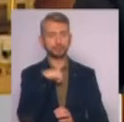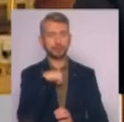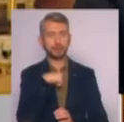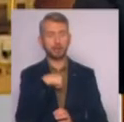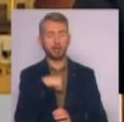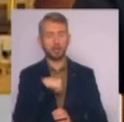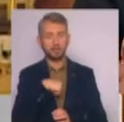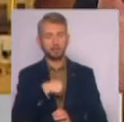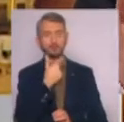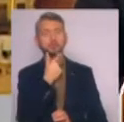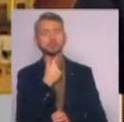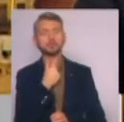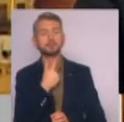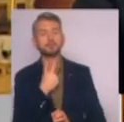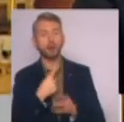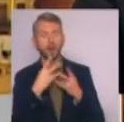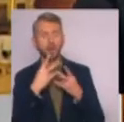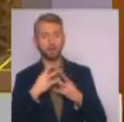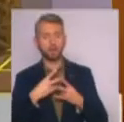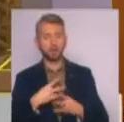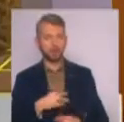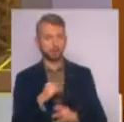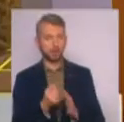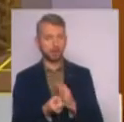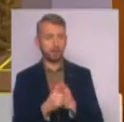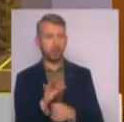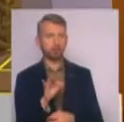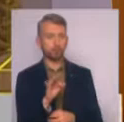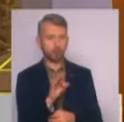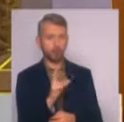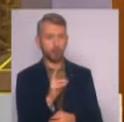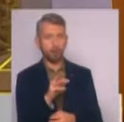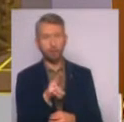ротоглотку, носоглотку переходить і з'являється обструктивний компонент.